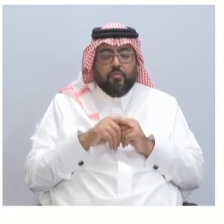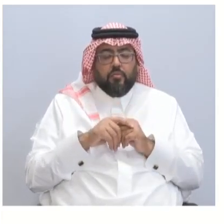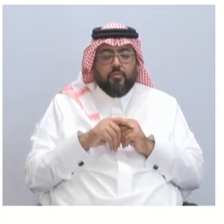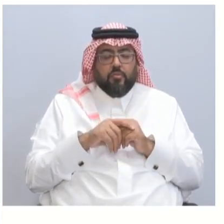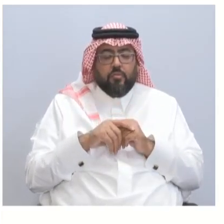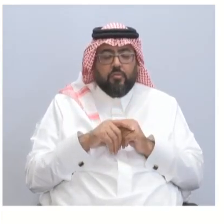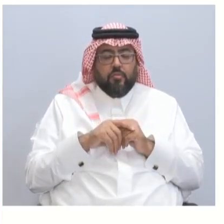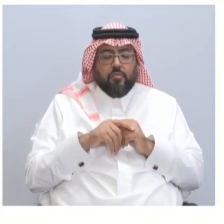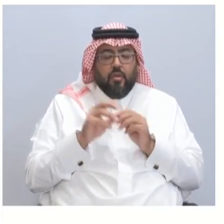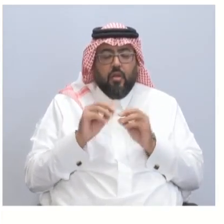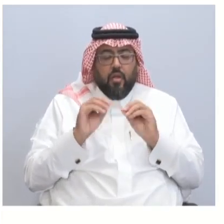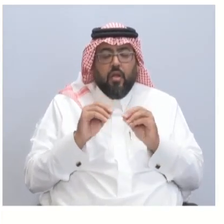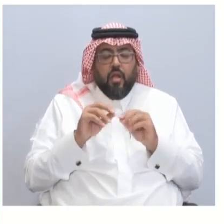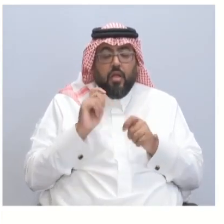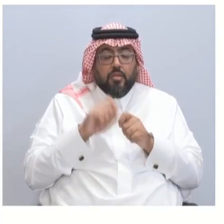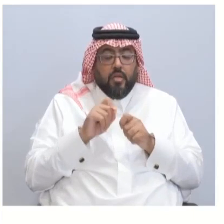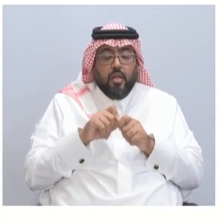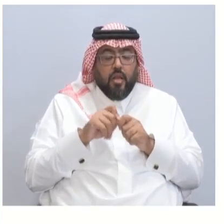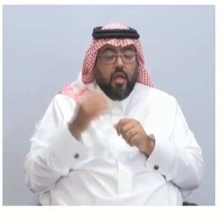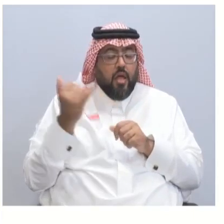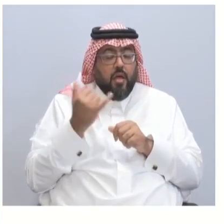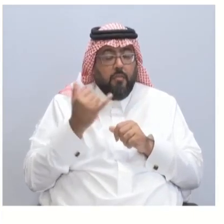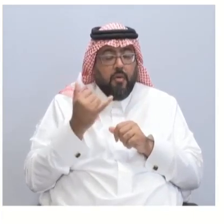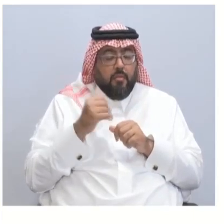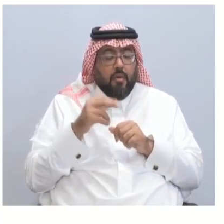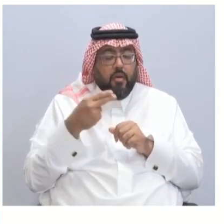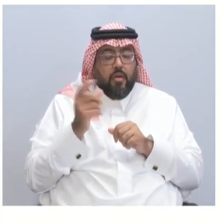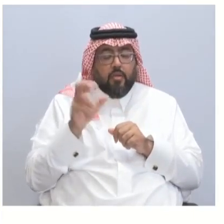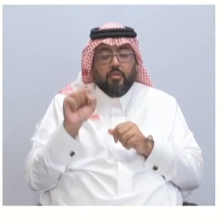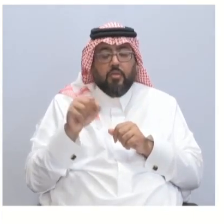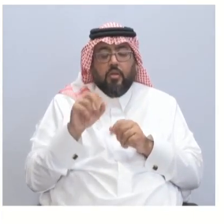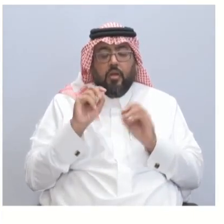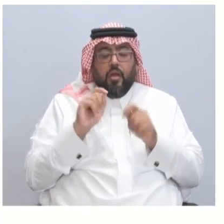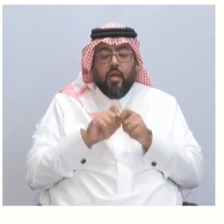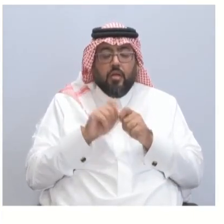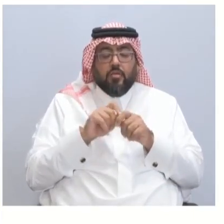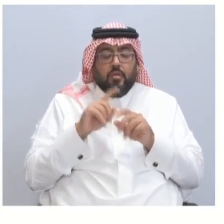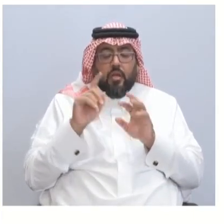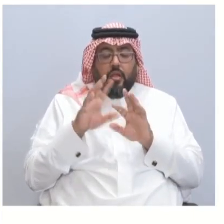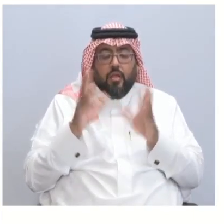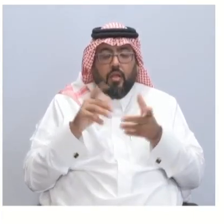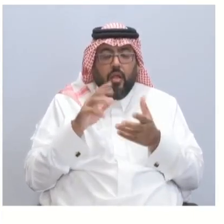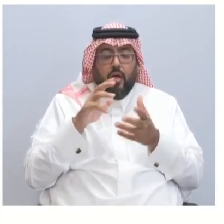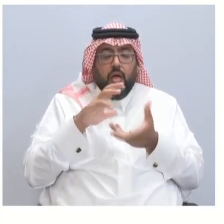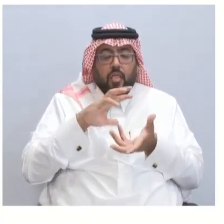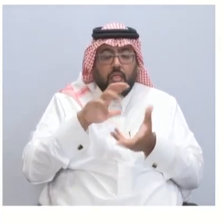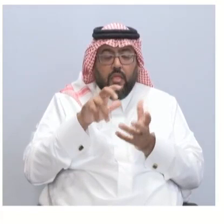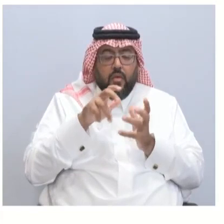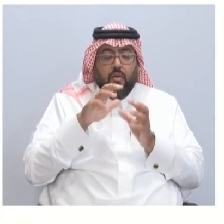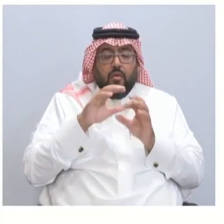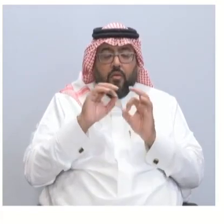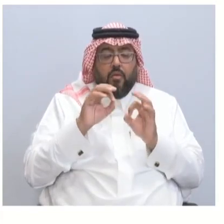الان فتعد الصناعه من اهم عناصر الاقتصاد في دول مجلس التعاون